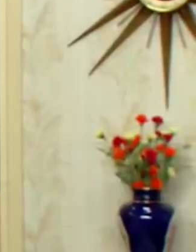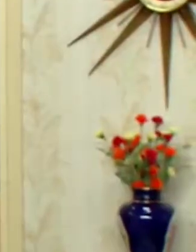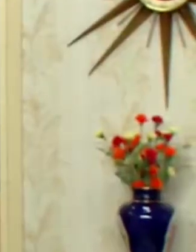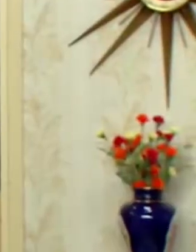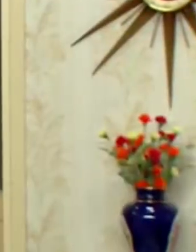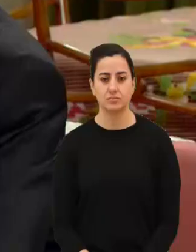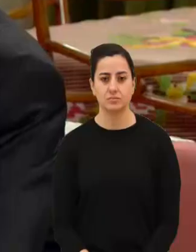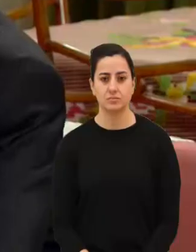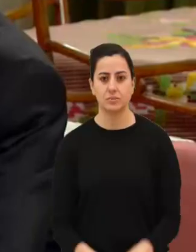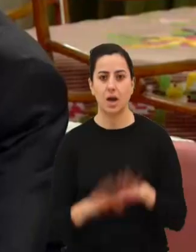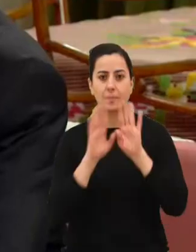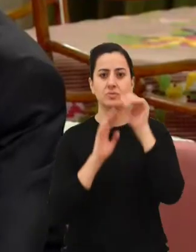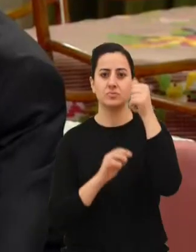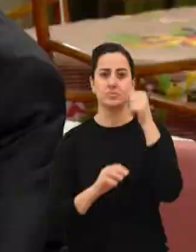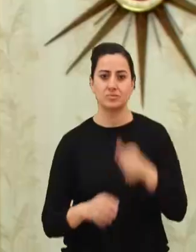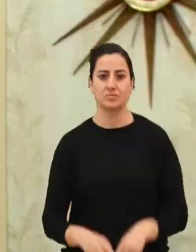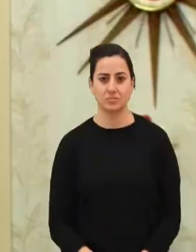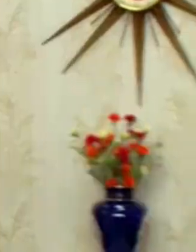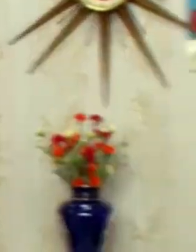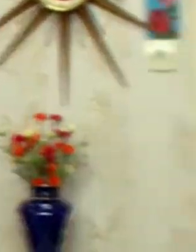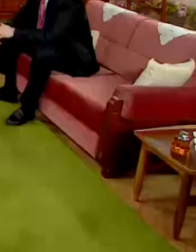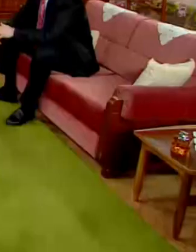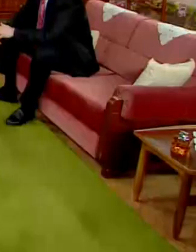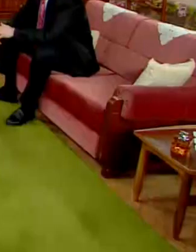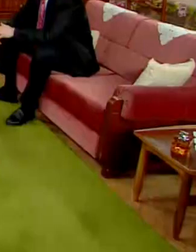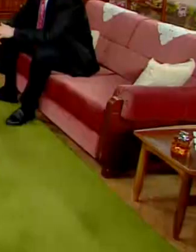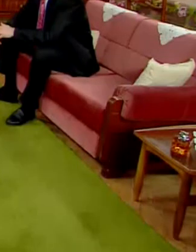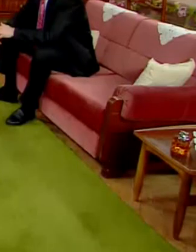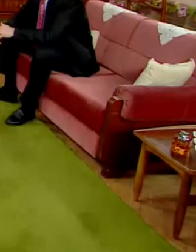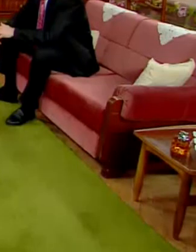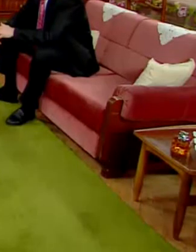Rukiye uyanmasın diye susmasını işaret edip kapıya koştu.